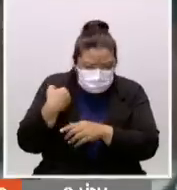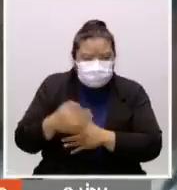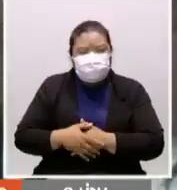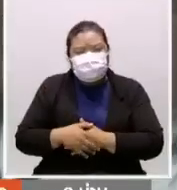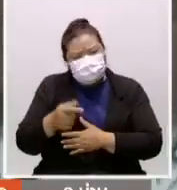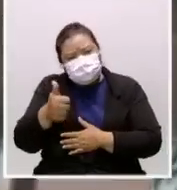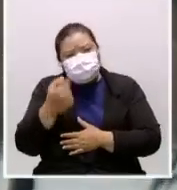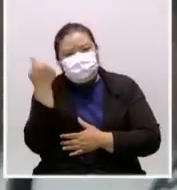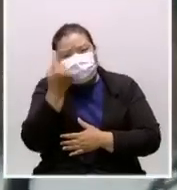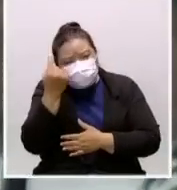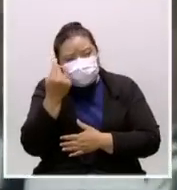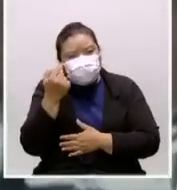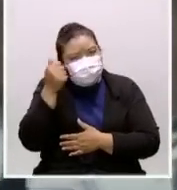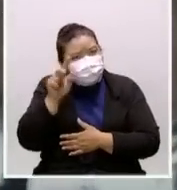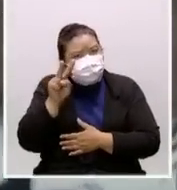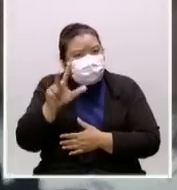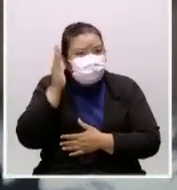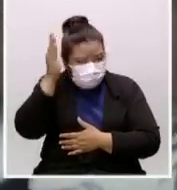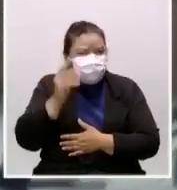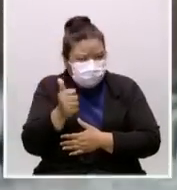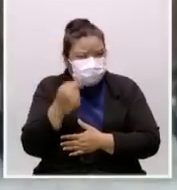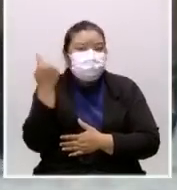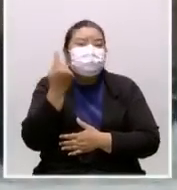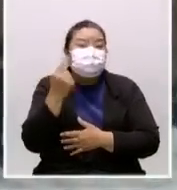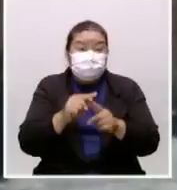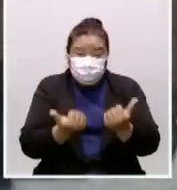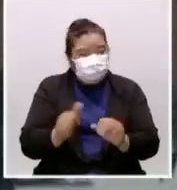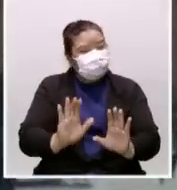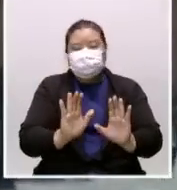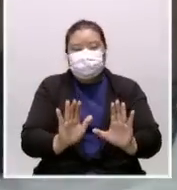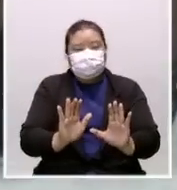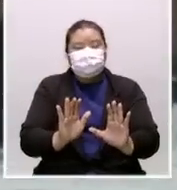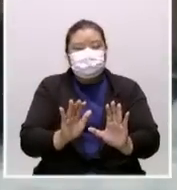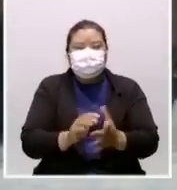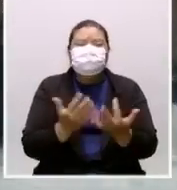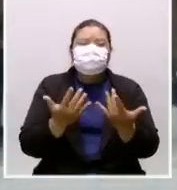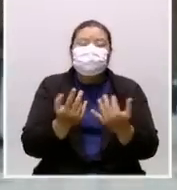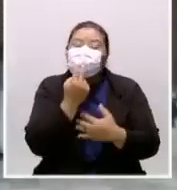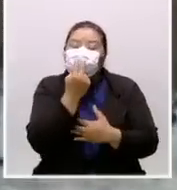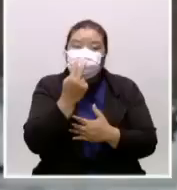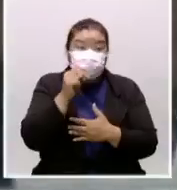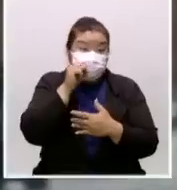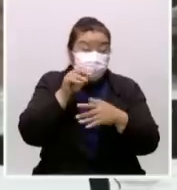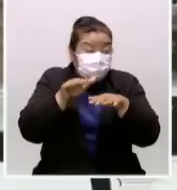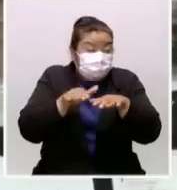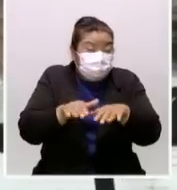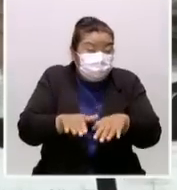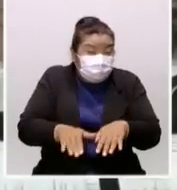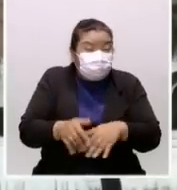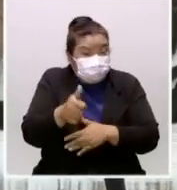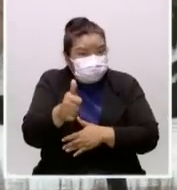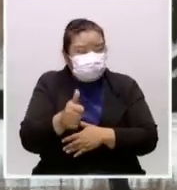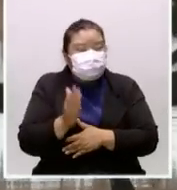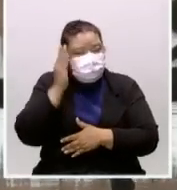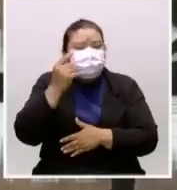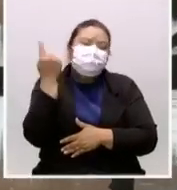องเที่ยวได้นะครับใน2อีก3วันข้างหน้าคือตอนนี้ยังปิดอยู่ไม่สามารถเข้าไปเที่ยวชมได้ก็เดี๋ยวต้องรอก่อนนะรอให้ระดับน้ำลดลงเป็นปกติก็คงจ